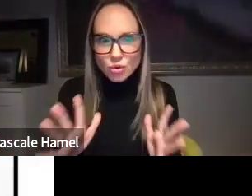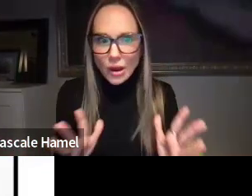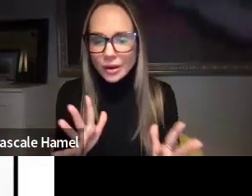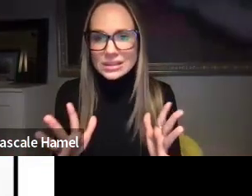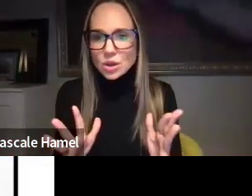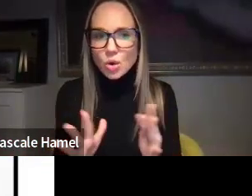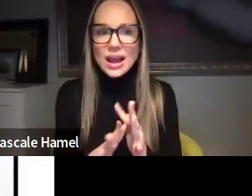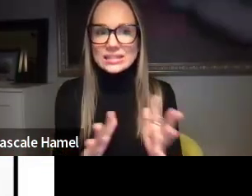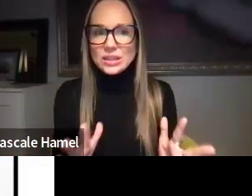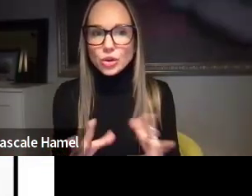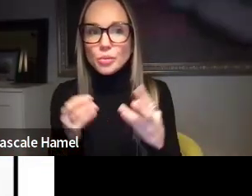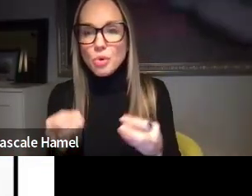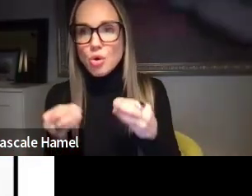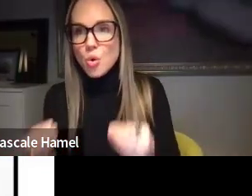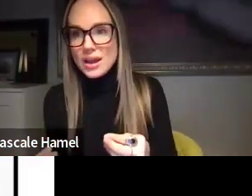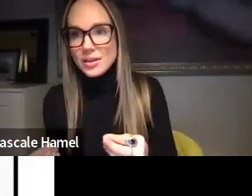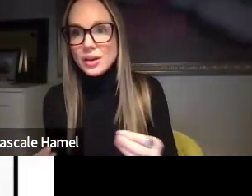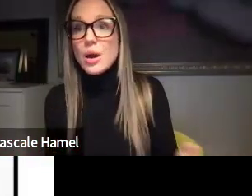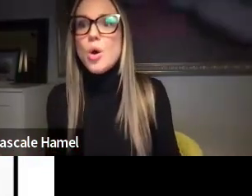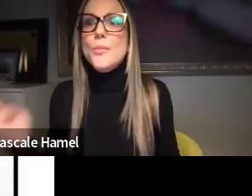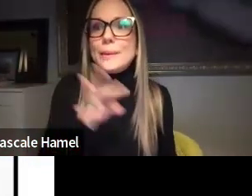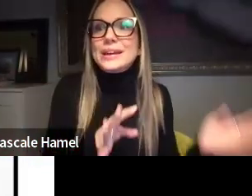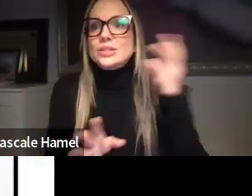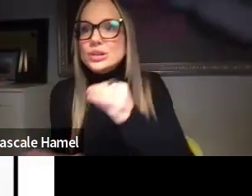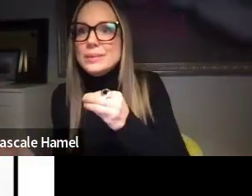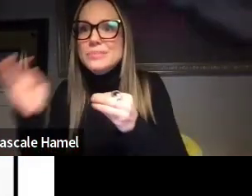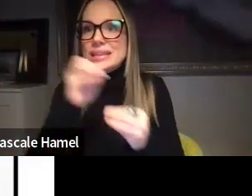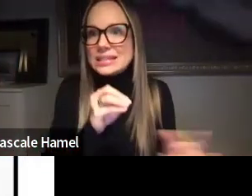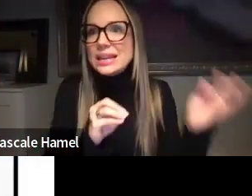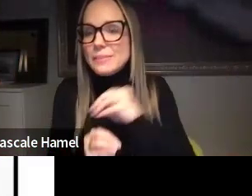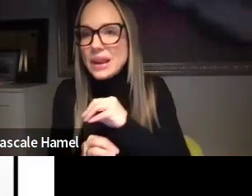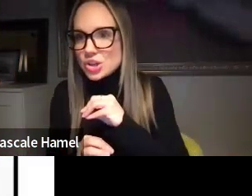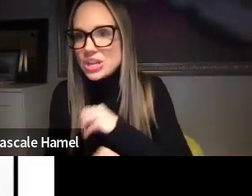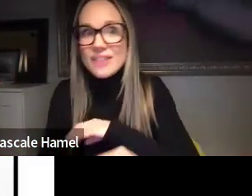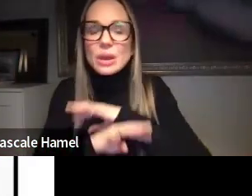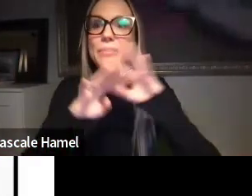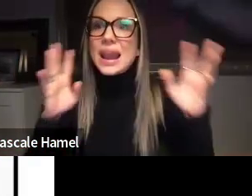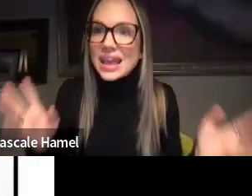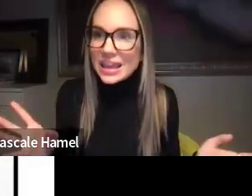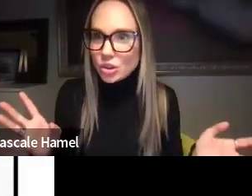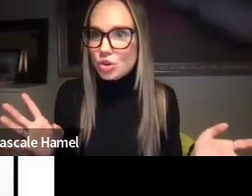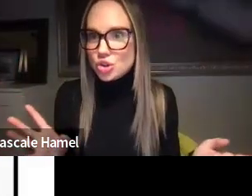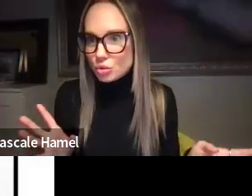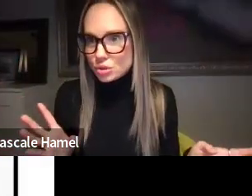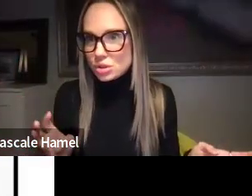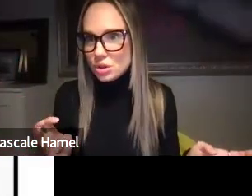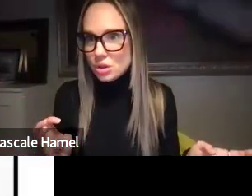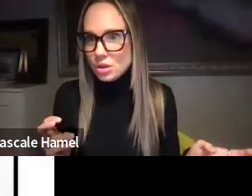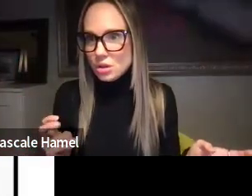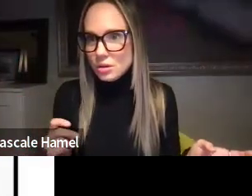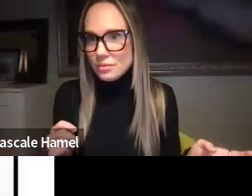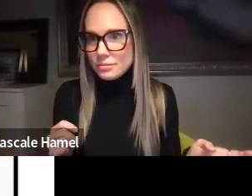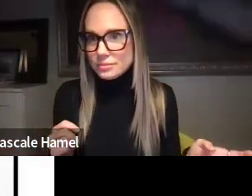ça, c'est des couleurs qui sont assez neutres. Pourquoi? On peut après ça les mixer, les mélanger avec plein de